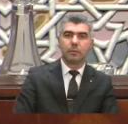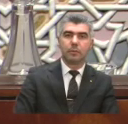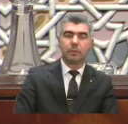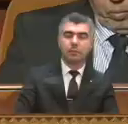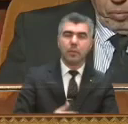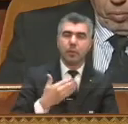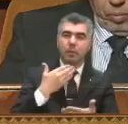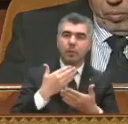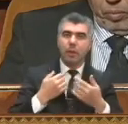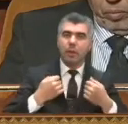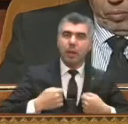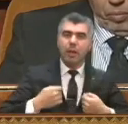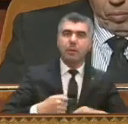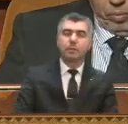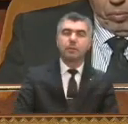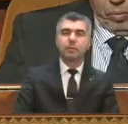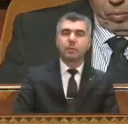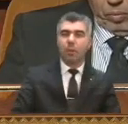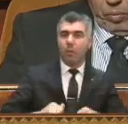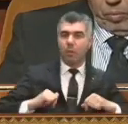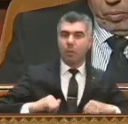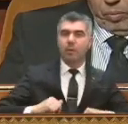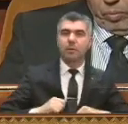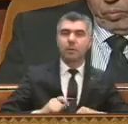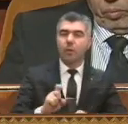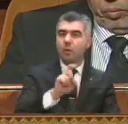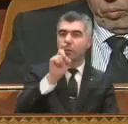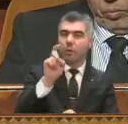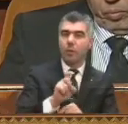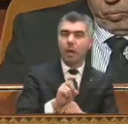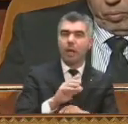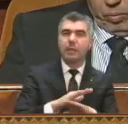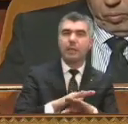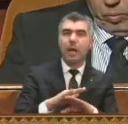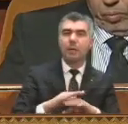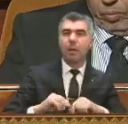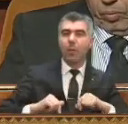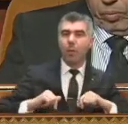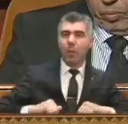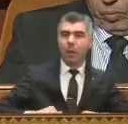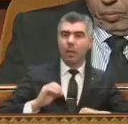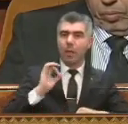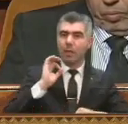شكرا السيد الرئيس. السيد الوزير، نسائلكم عن سياسة وزارتكم